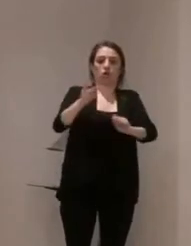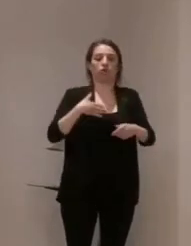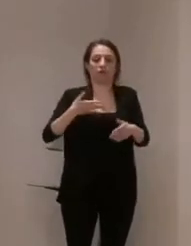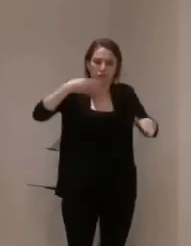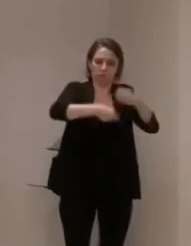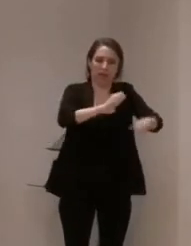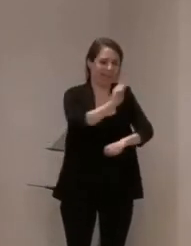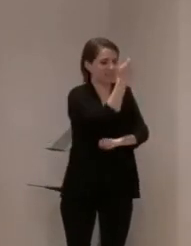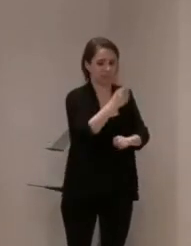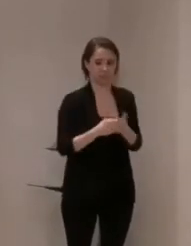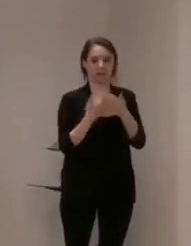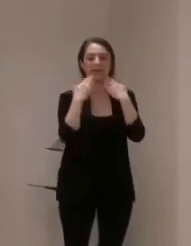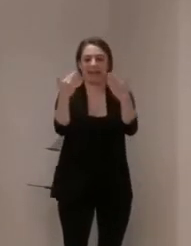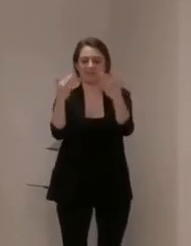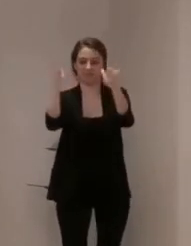gràcies.